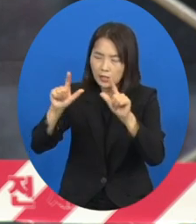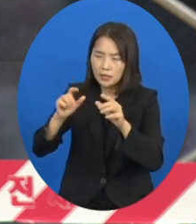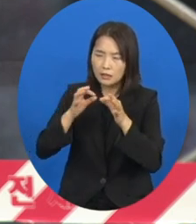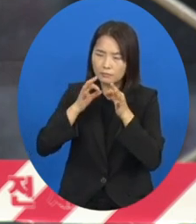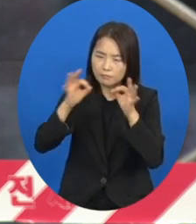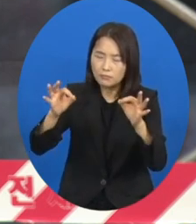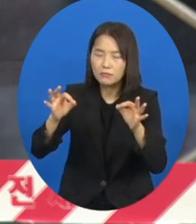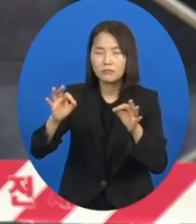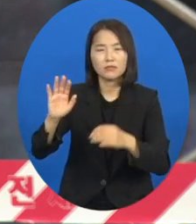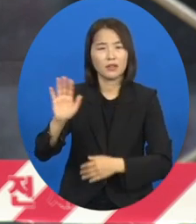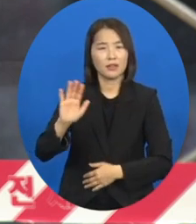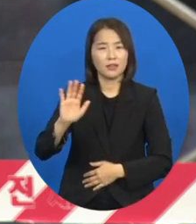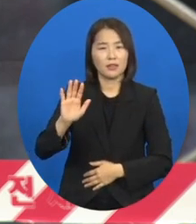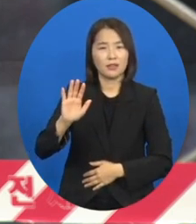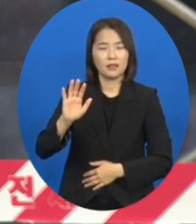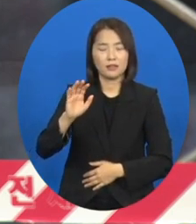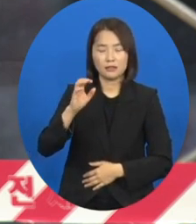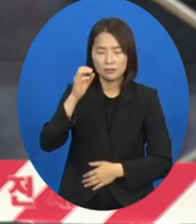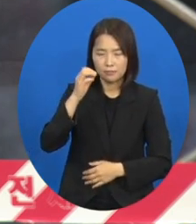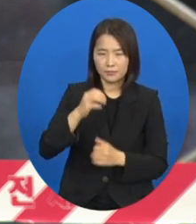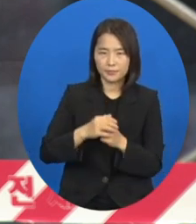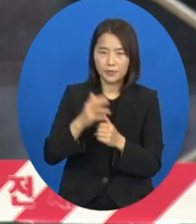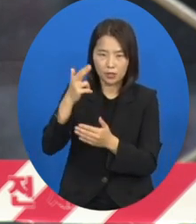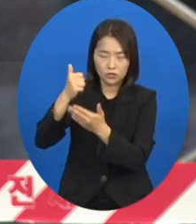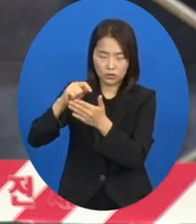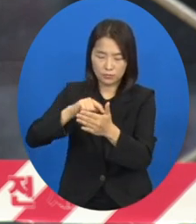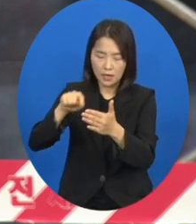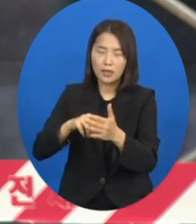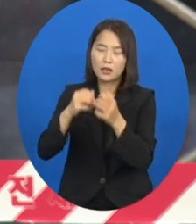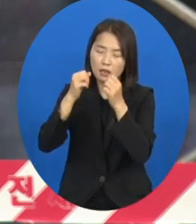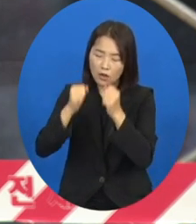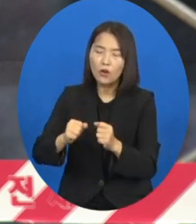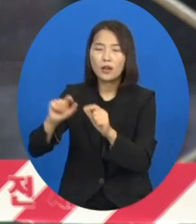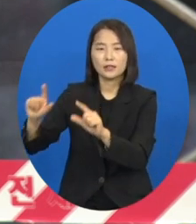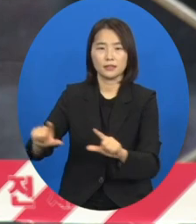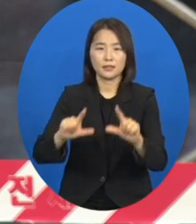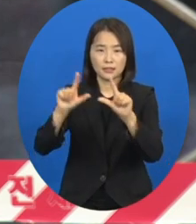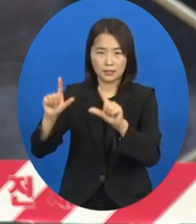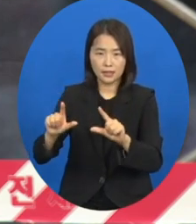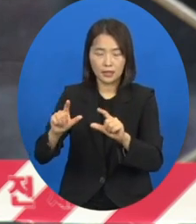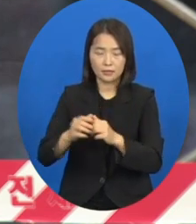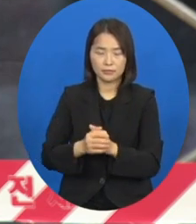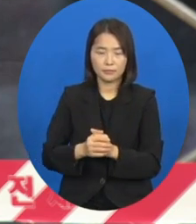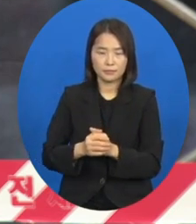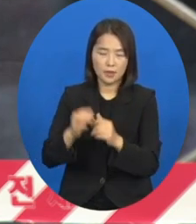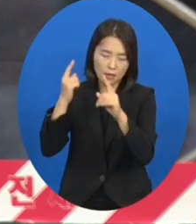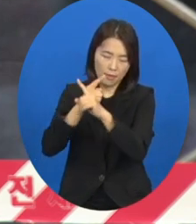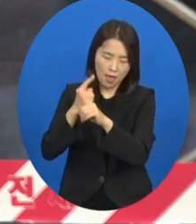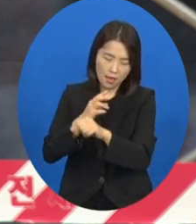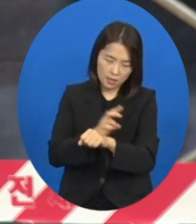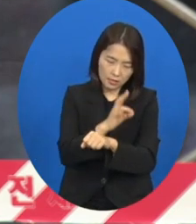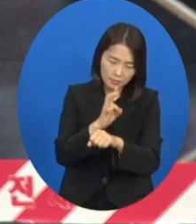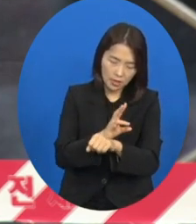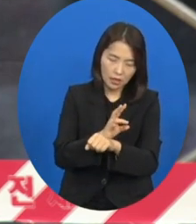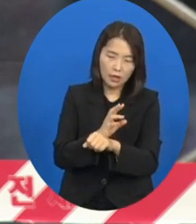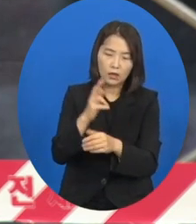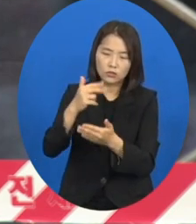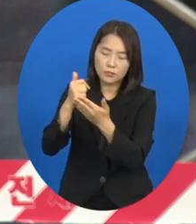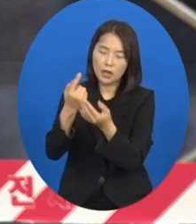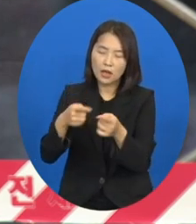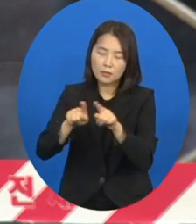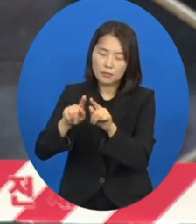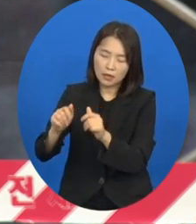않았습니다. 단지 주님 안에 거하는 삶, 매일 24시간 주님과 함께 하는